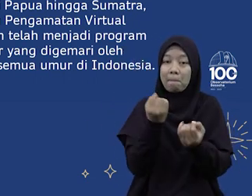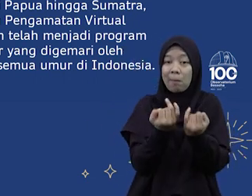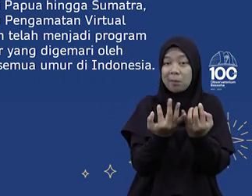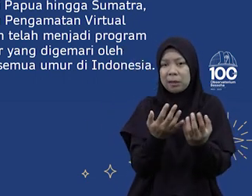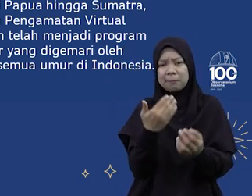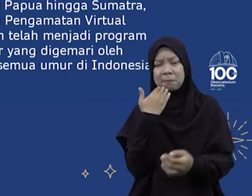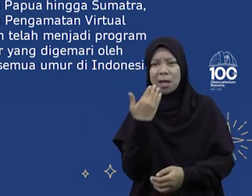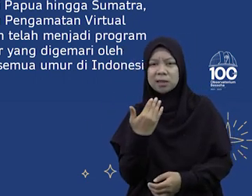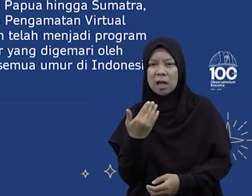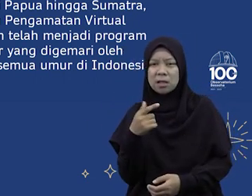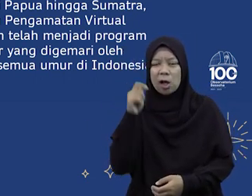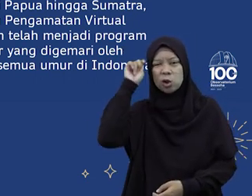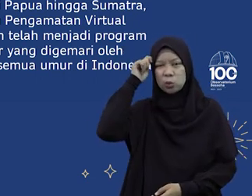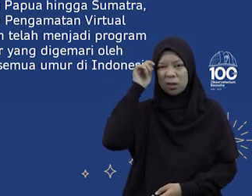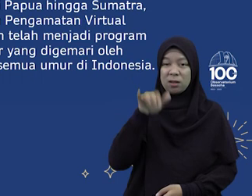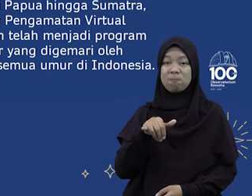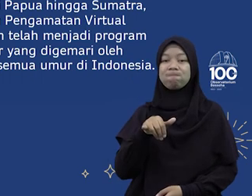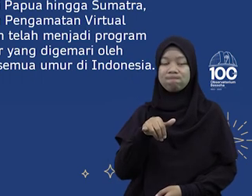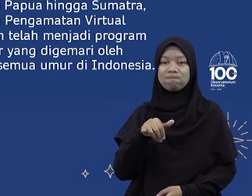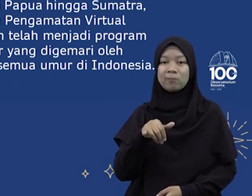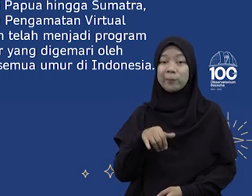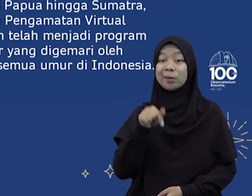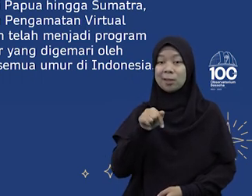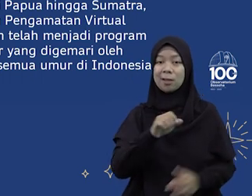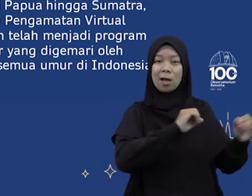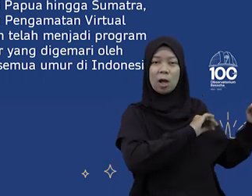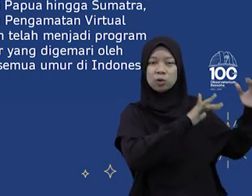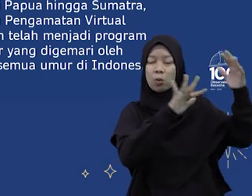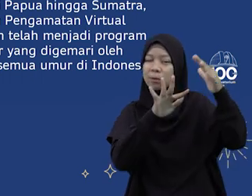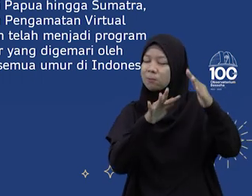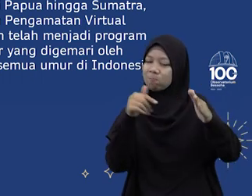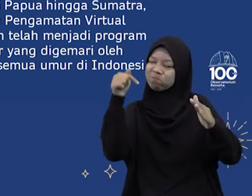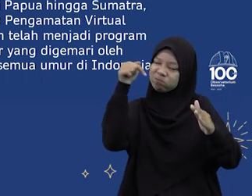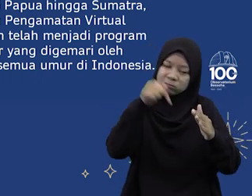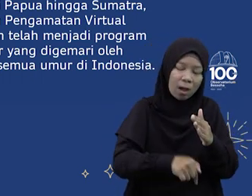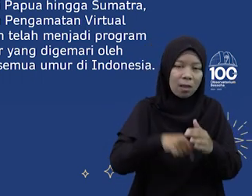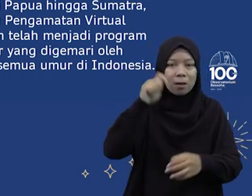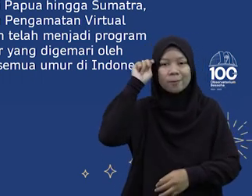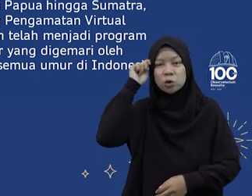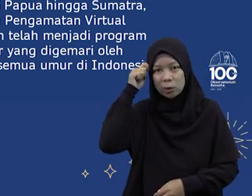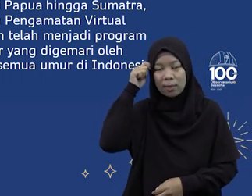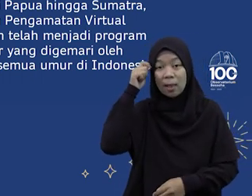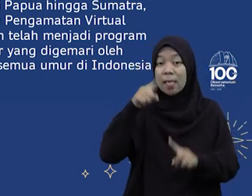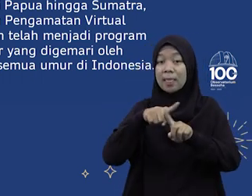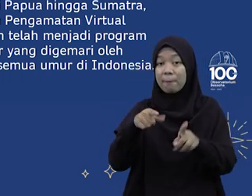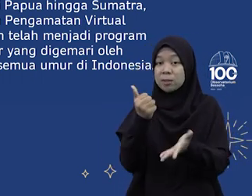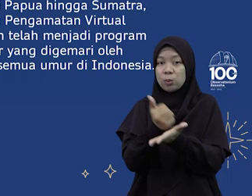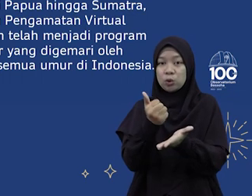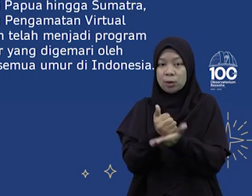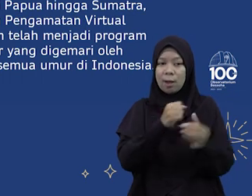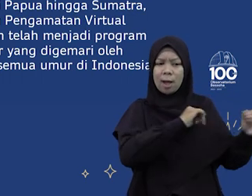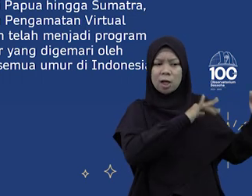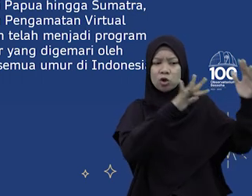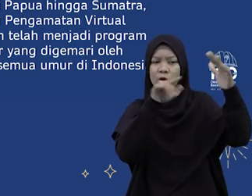kadang kita kesulitan astronomi lebih di atas lagi gitu tapi sebenarnya astronomi ini